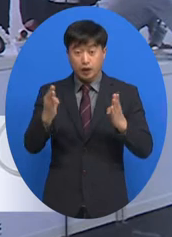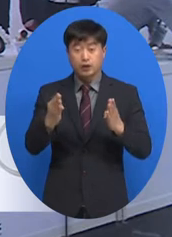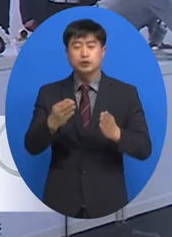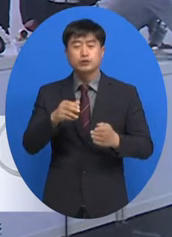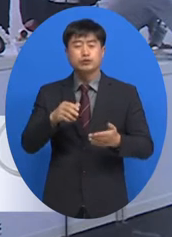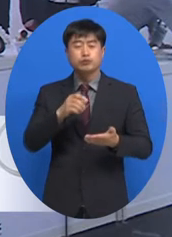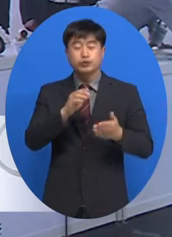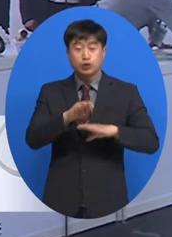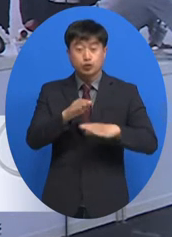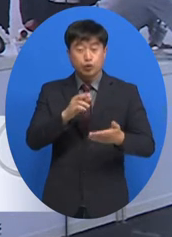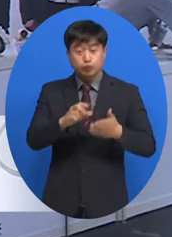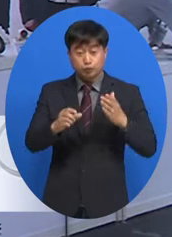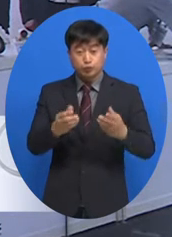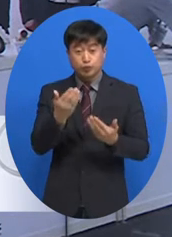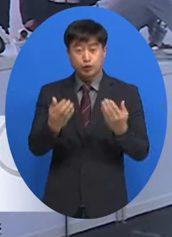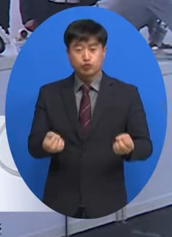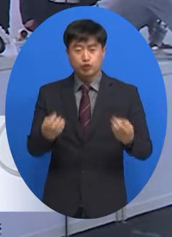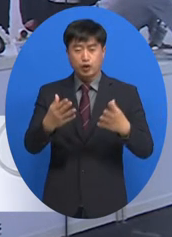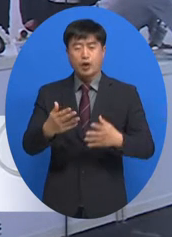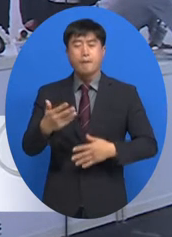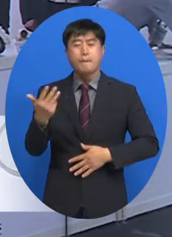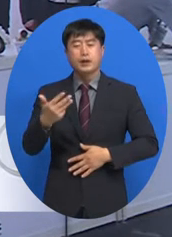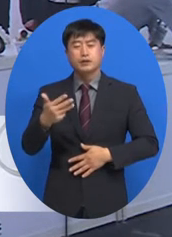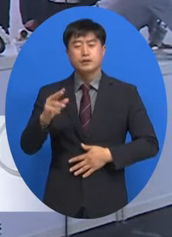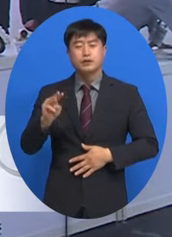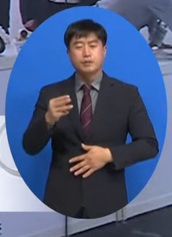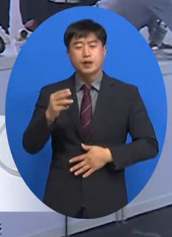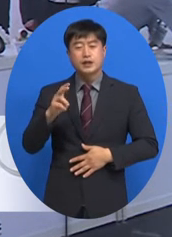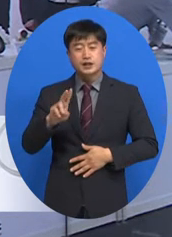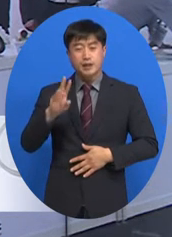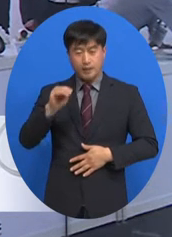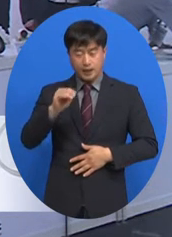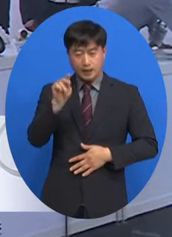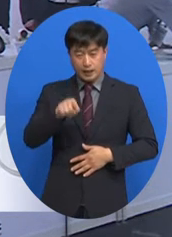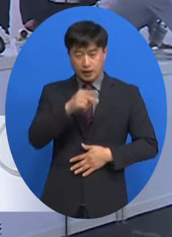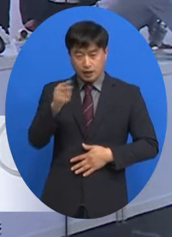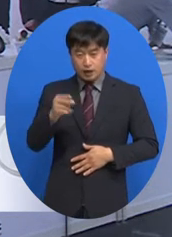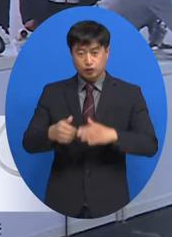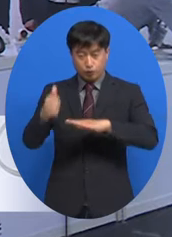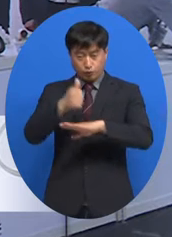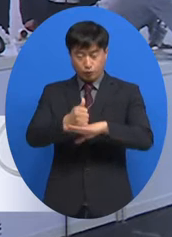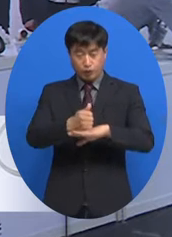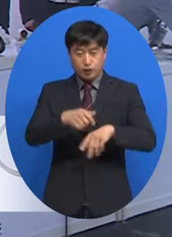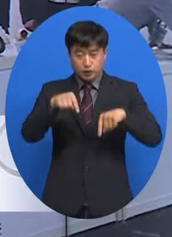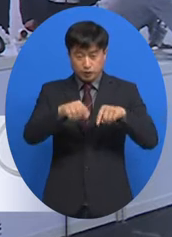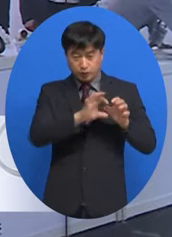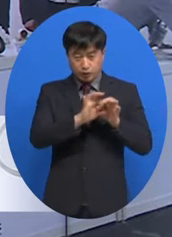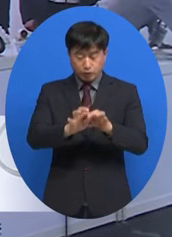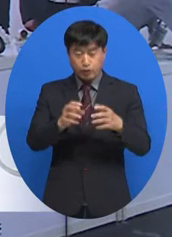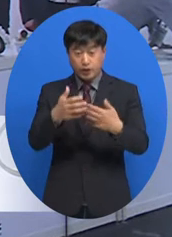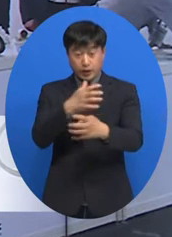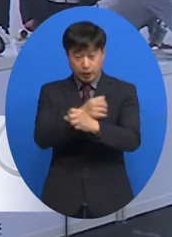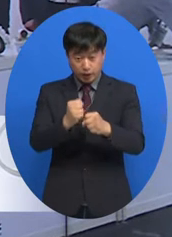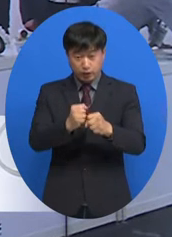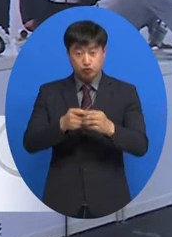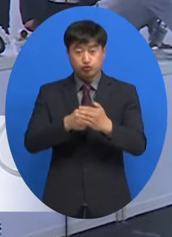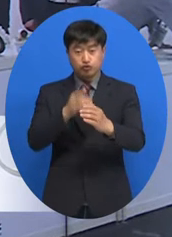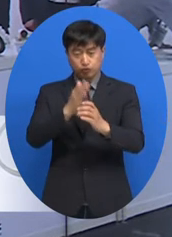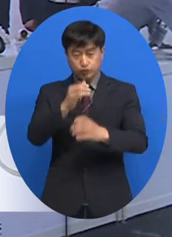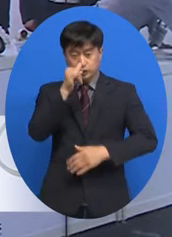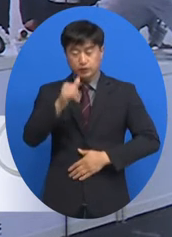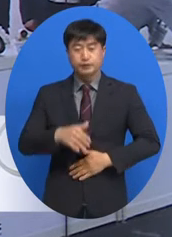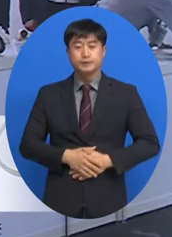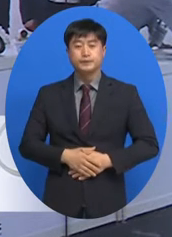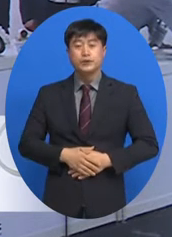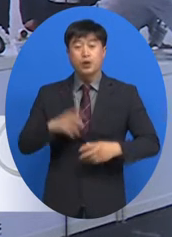상담액 8,362만 달러의 성과를 거뒀는데요 상담을 이어오며 계약을 추진 중인 것도 있습니다 박람회에 참가했던